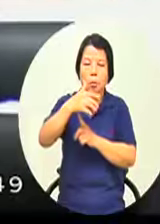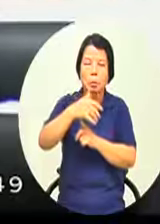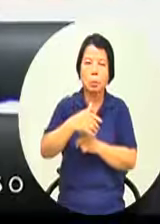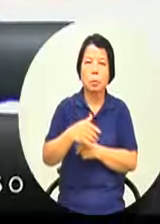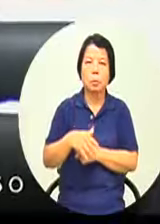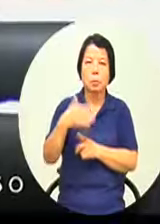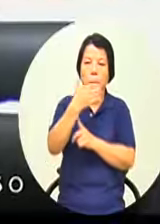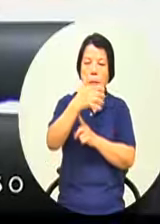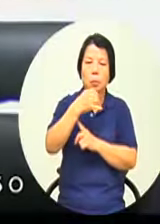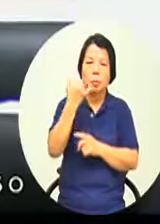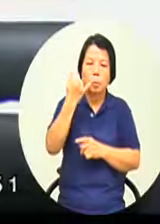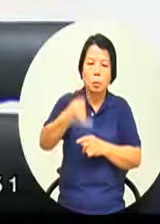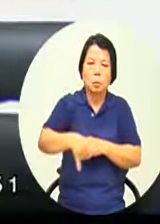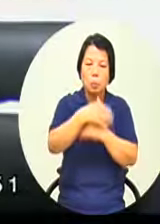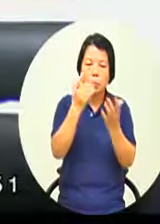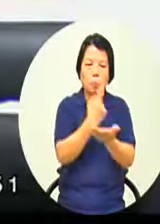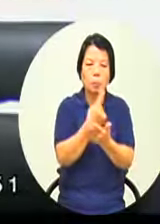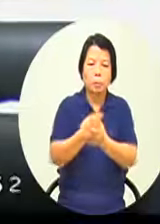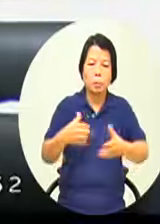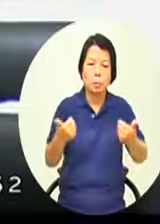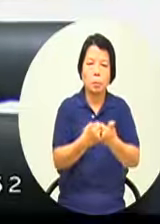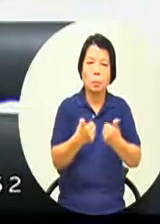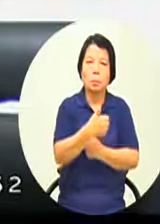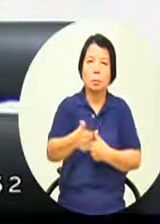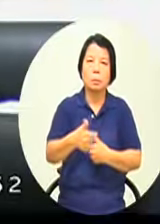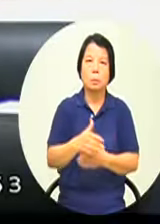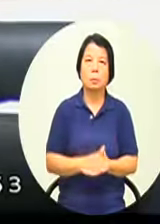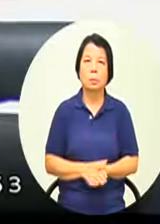个议员都在谈，局长